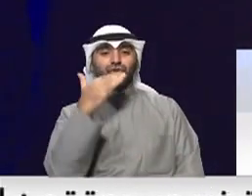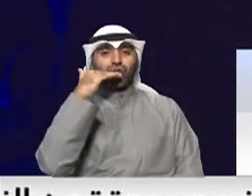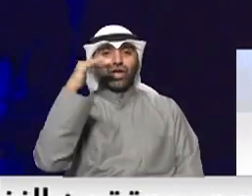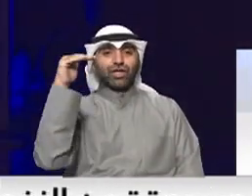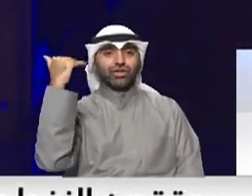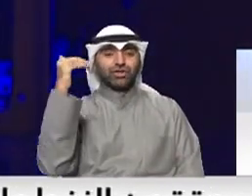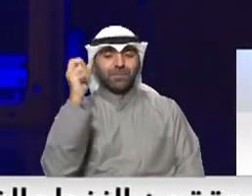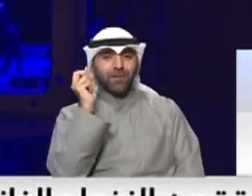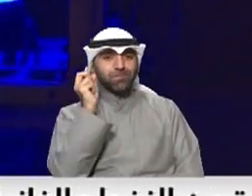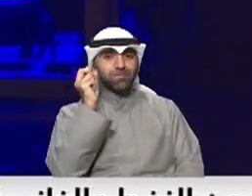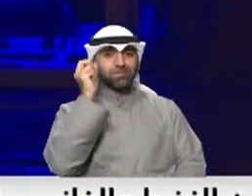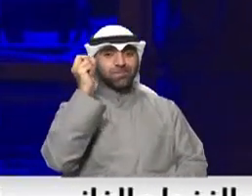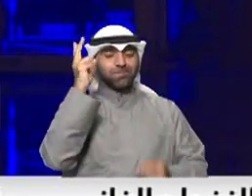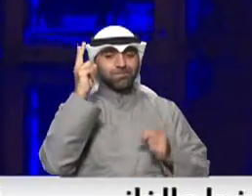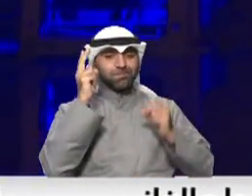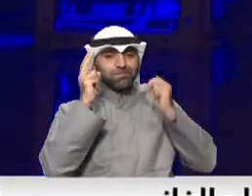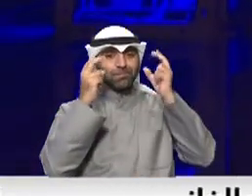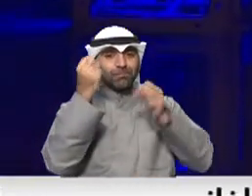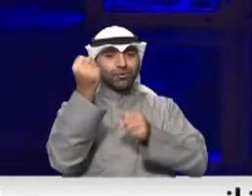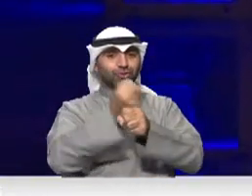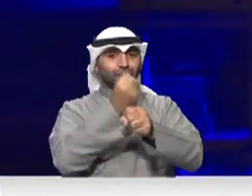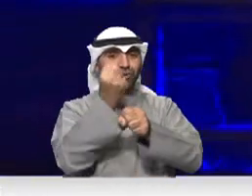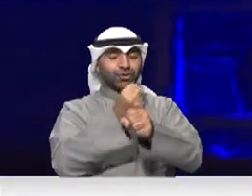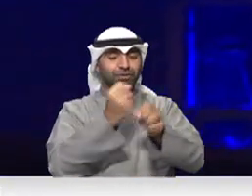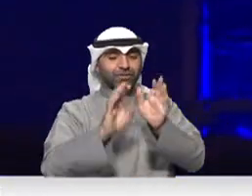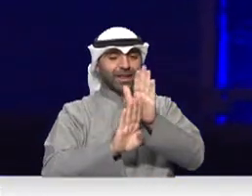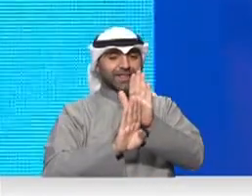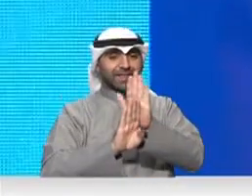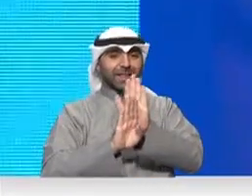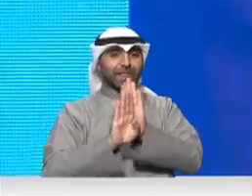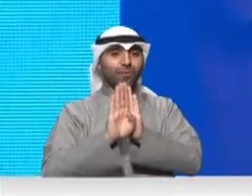يبدعوا ويعرضوا إمكاناتهم الفنية